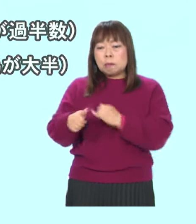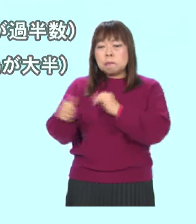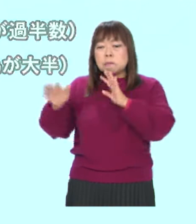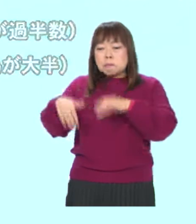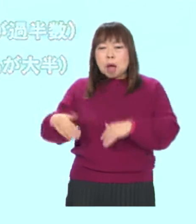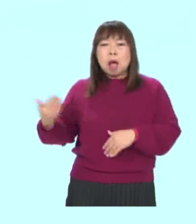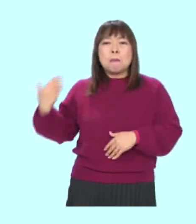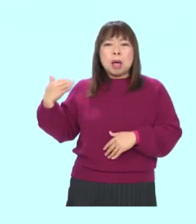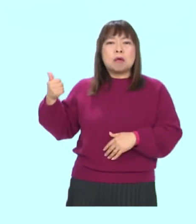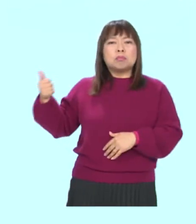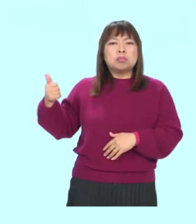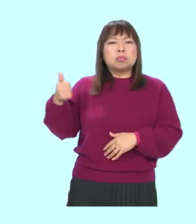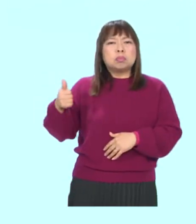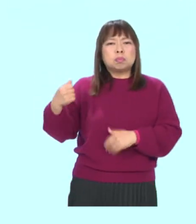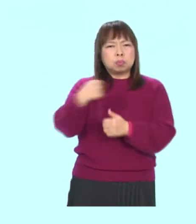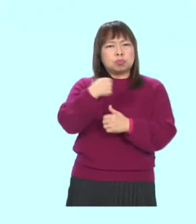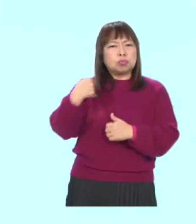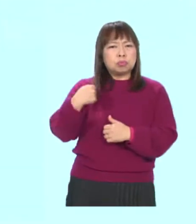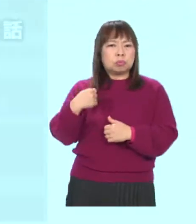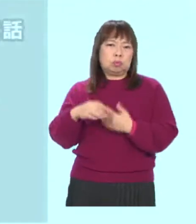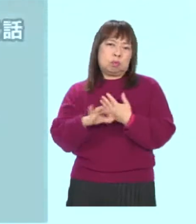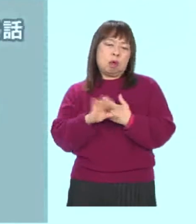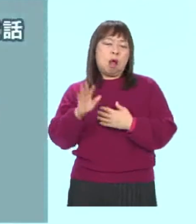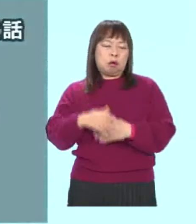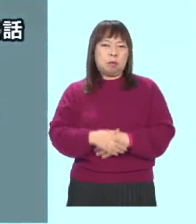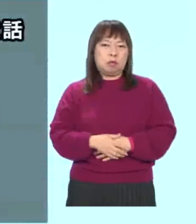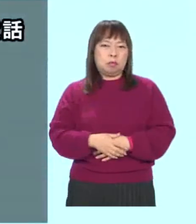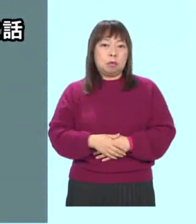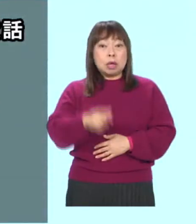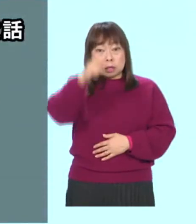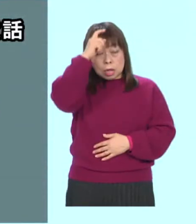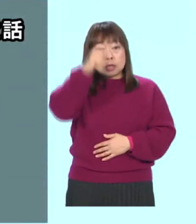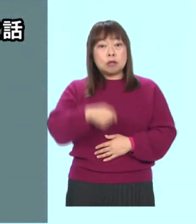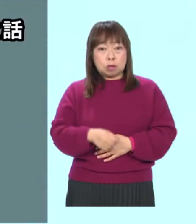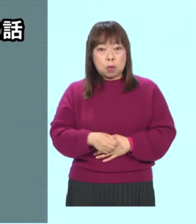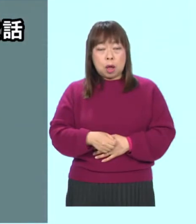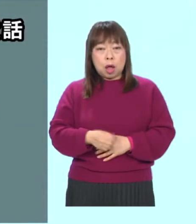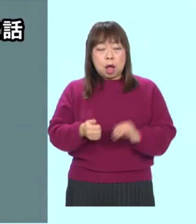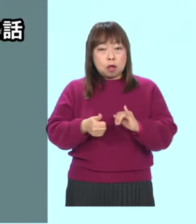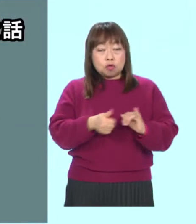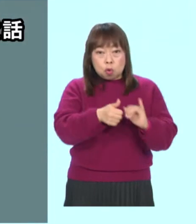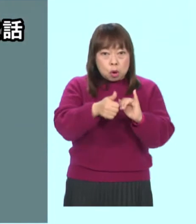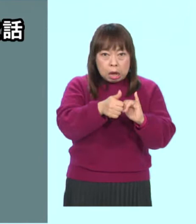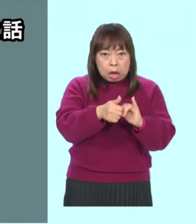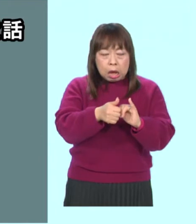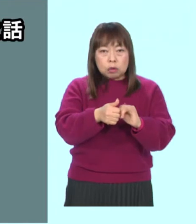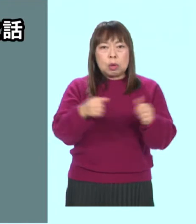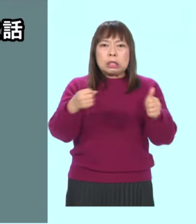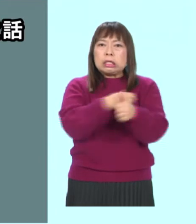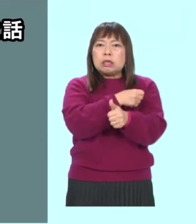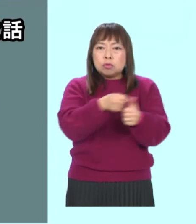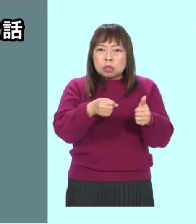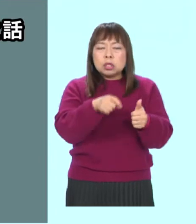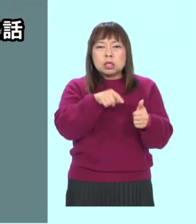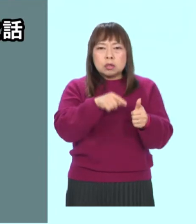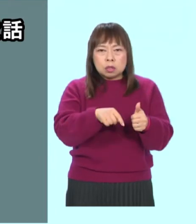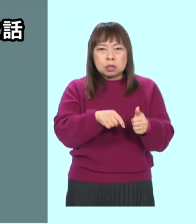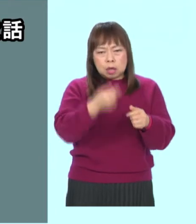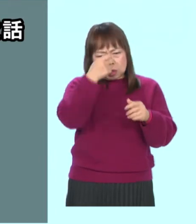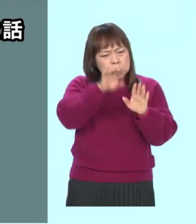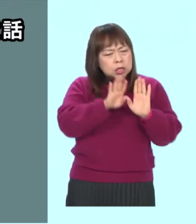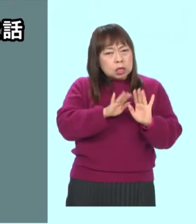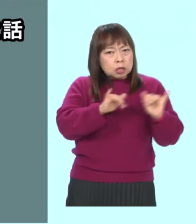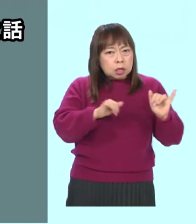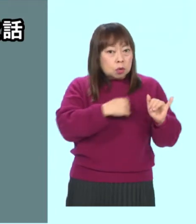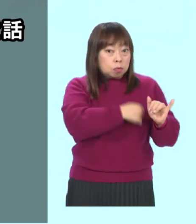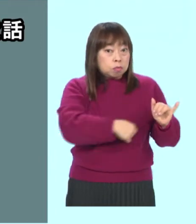。警察ではストーカーや DV 事案について、被害者の方の意思を踏まえ、